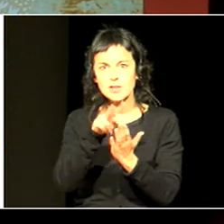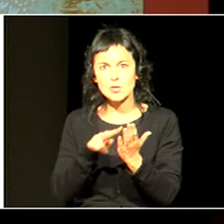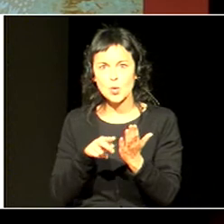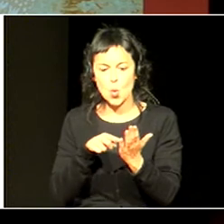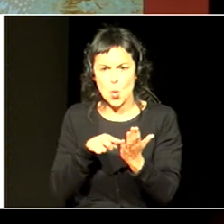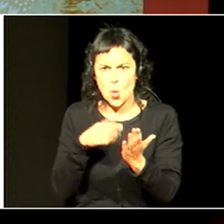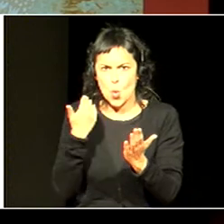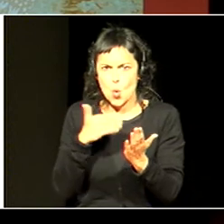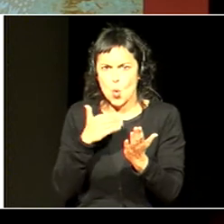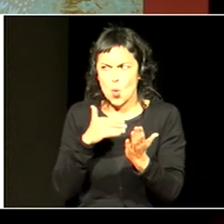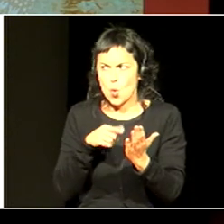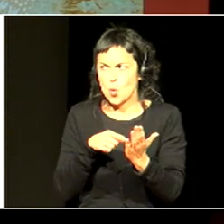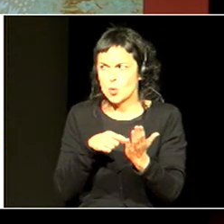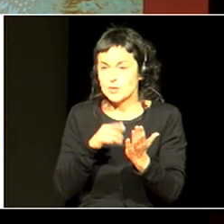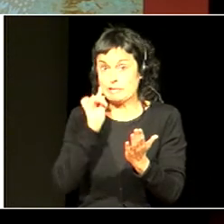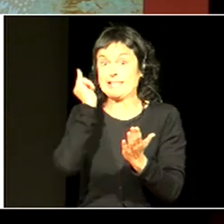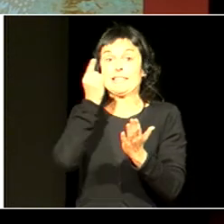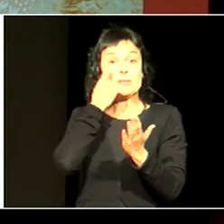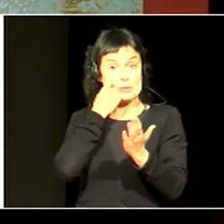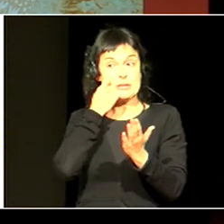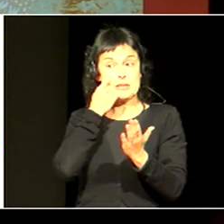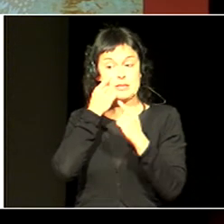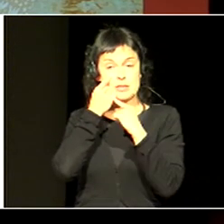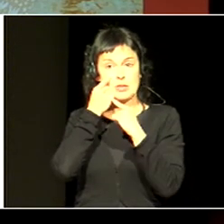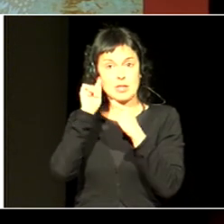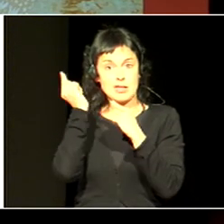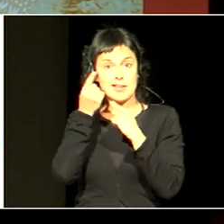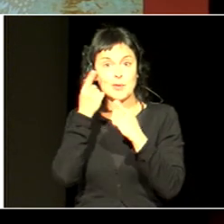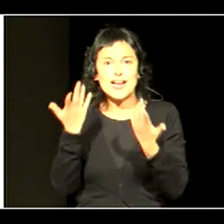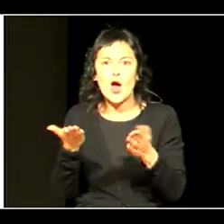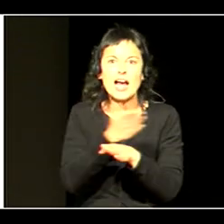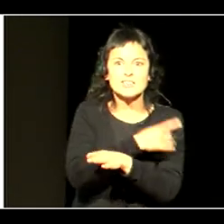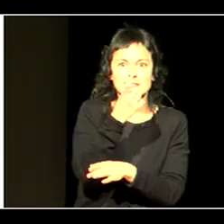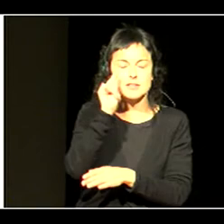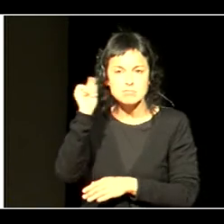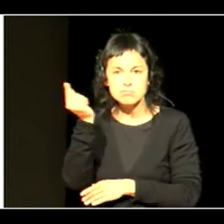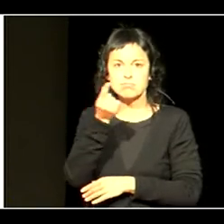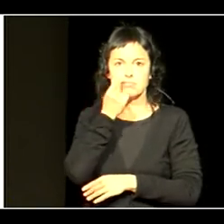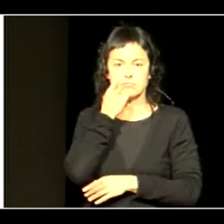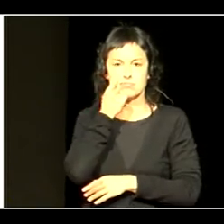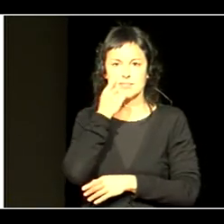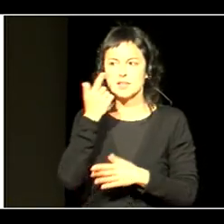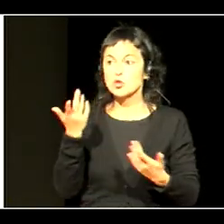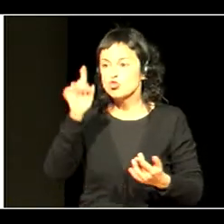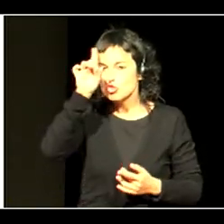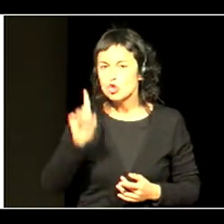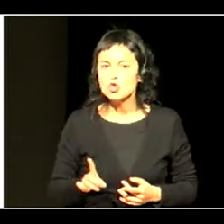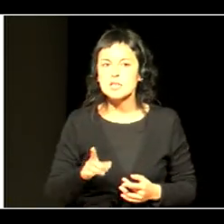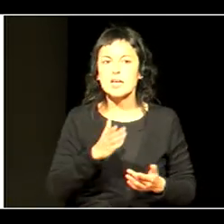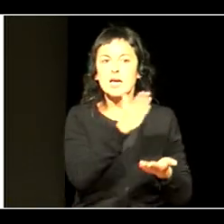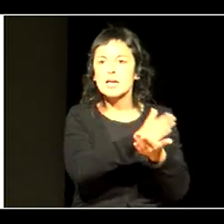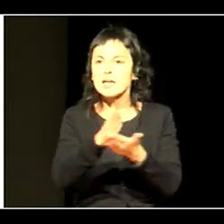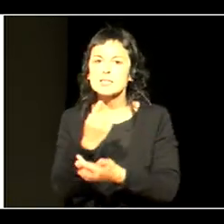esatu zula. Ui ama, baina ohartzen ari zera, baina hortako ohartu behar zara. Eta nik ez dakit tutore bakoitzak geletan egiten